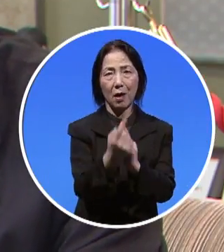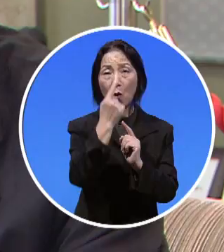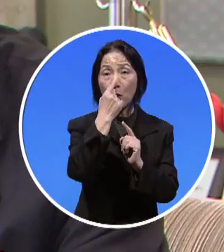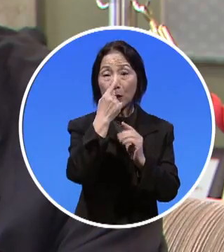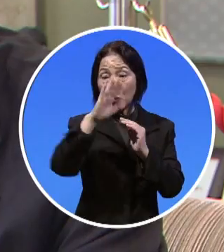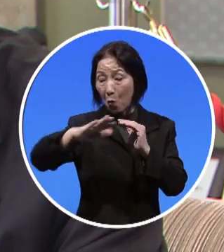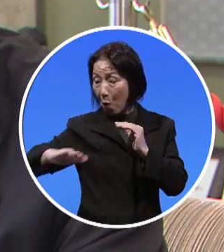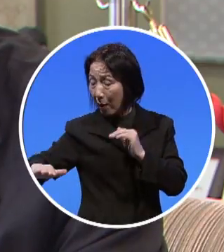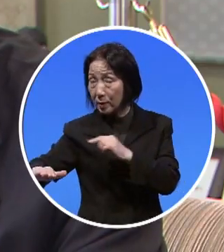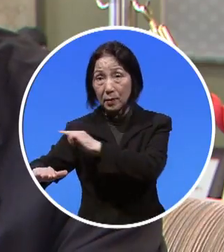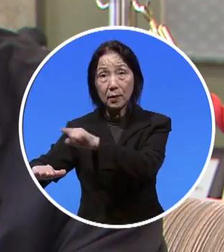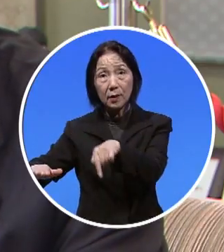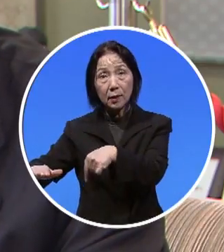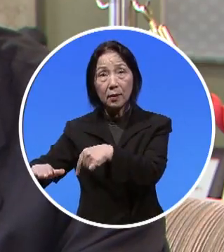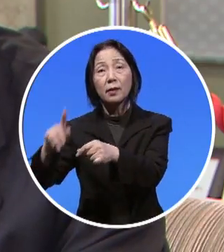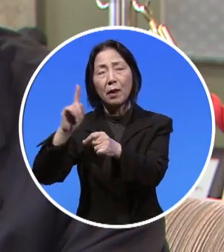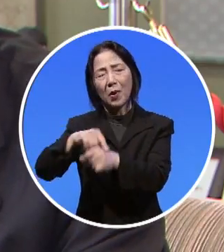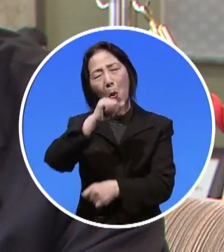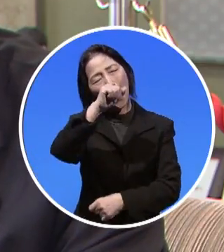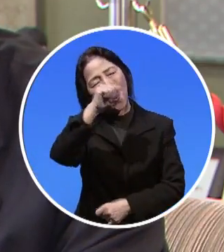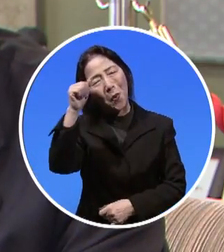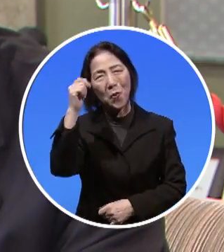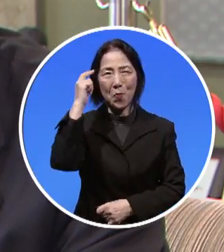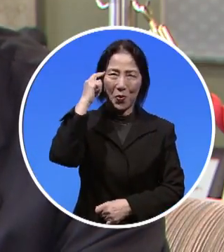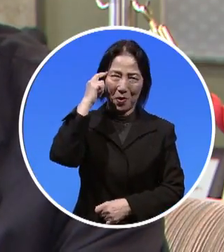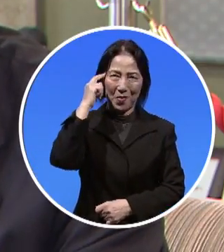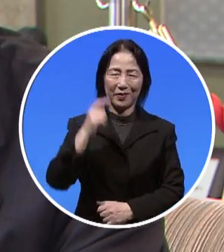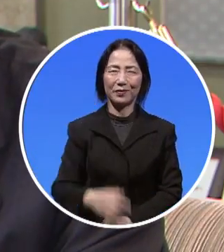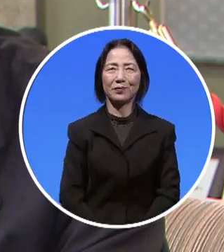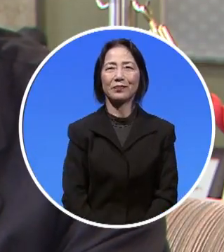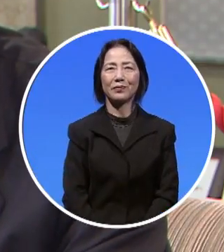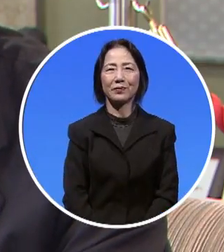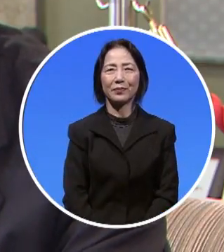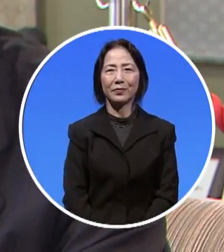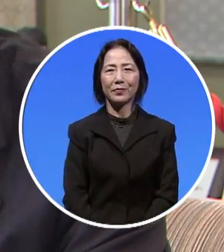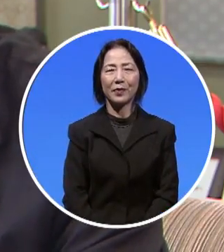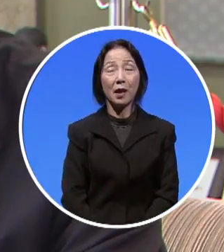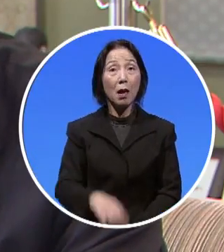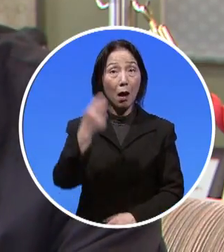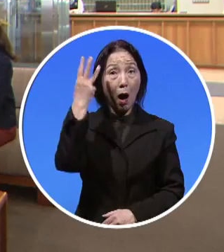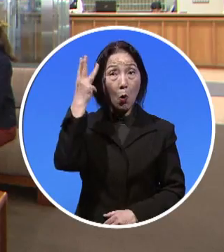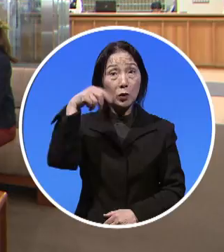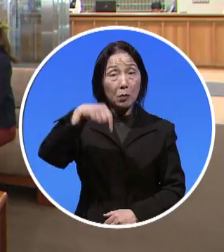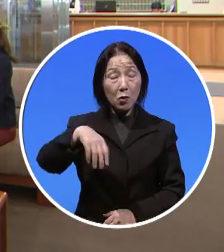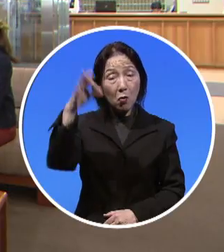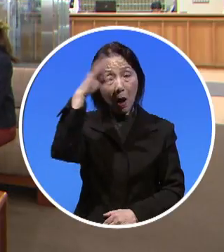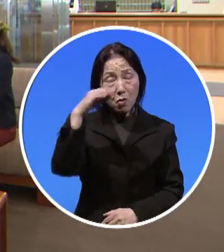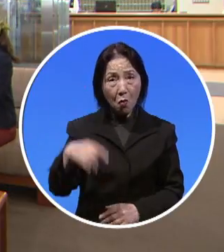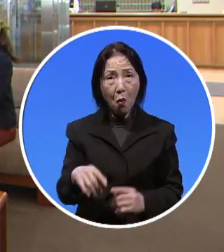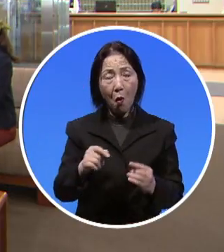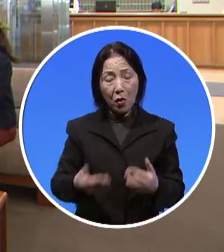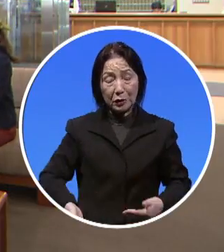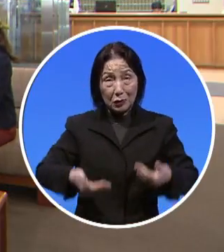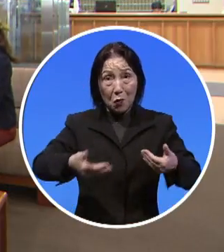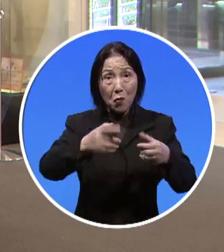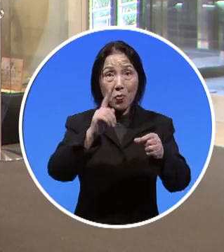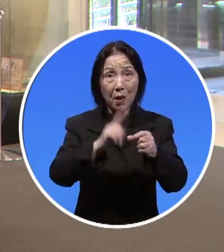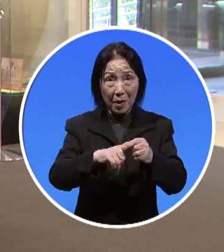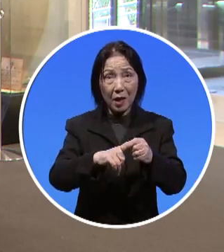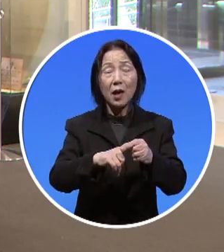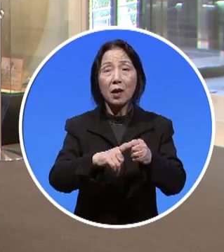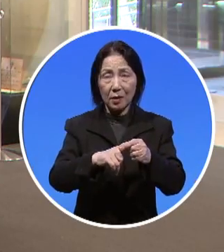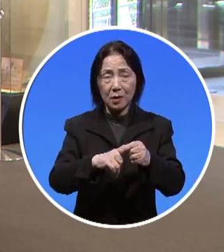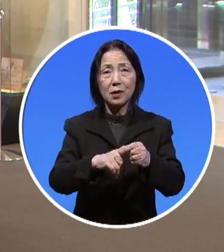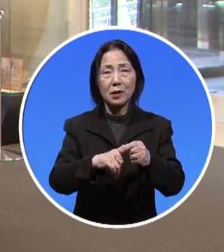対して私の後に続く人たちのために非常に良かったなと思っておりますこの鹿児島の観光振興に